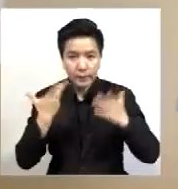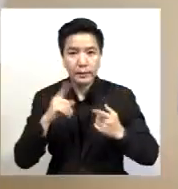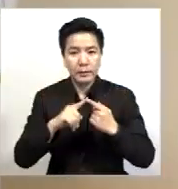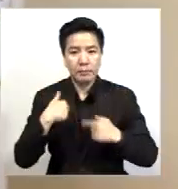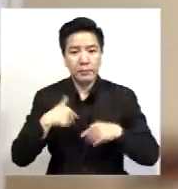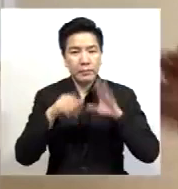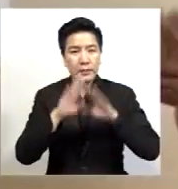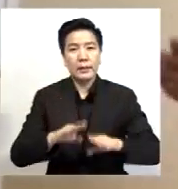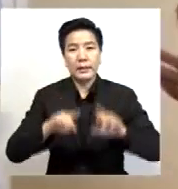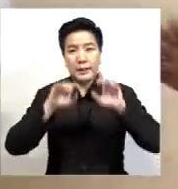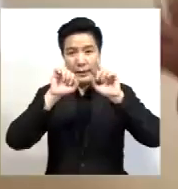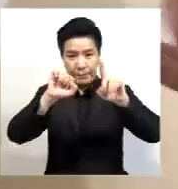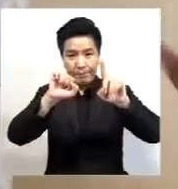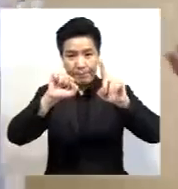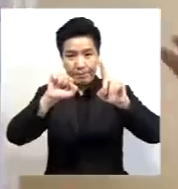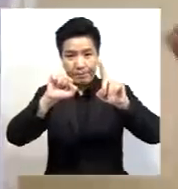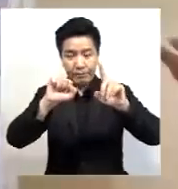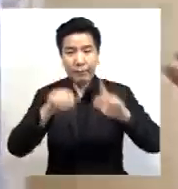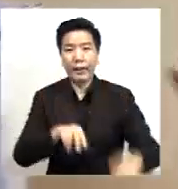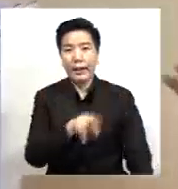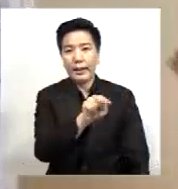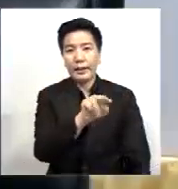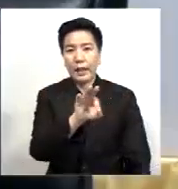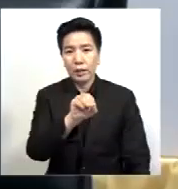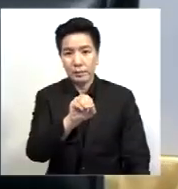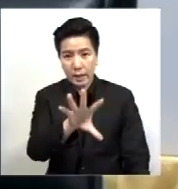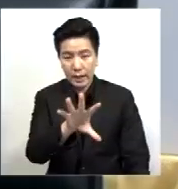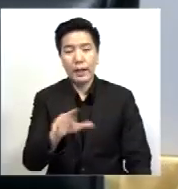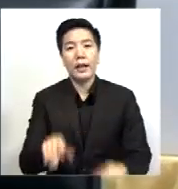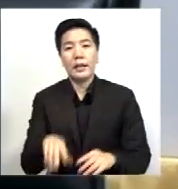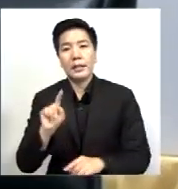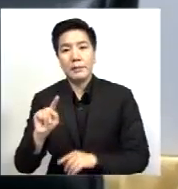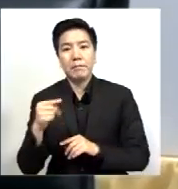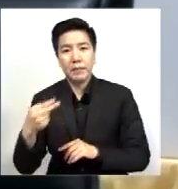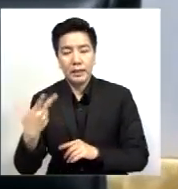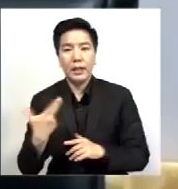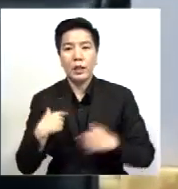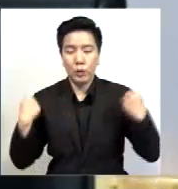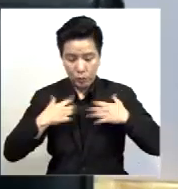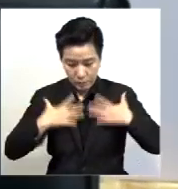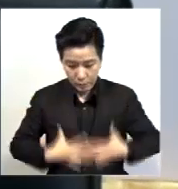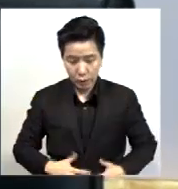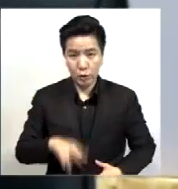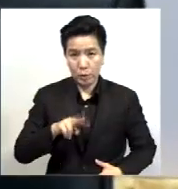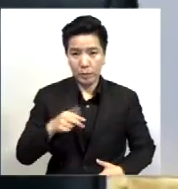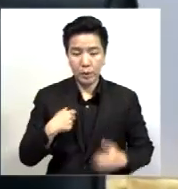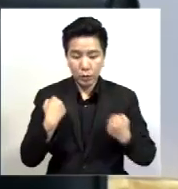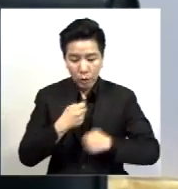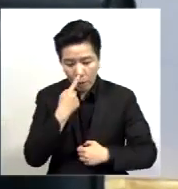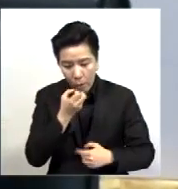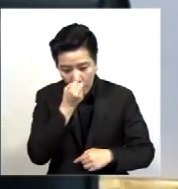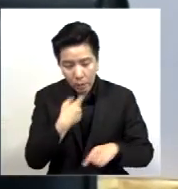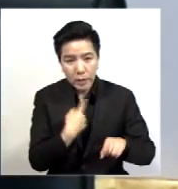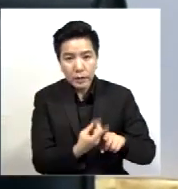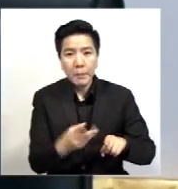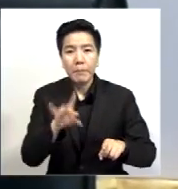อนามัยเนี่ยมีมา 100,000 ชิ้นหน้ากาก N95 10,000 ชิ้นชุดป้องกัน 2,000 ชุดและชุดทดสอบ